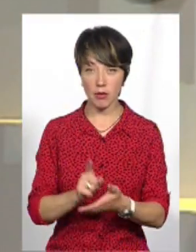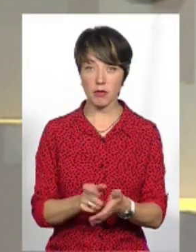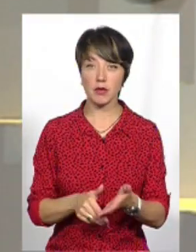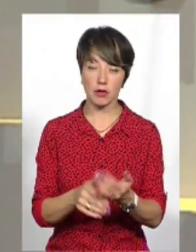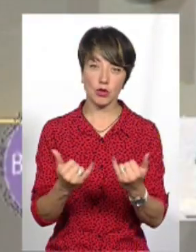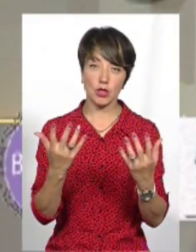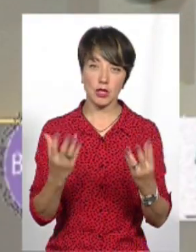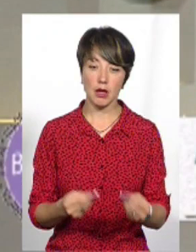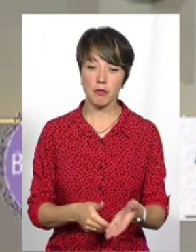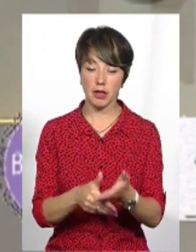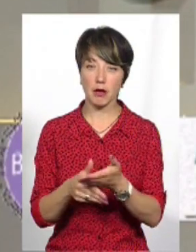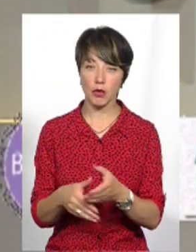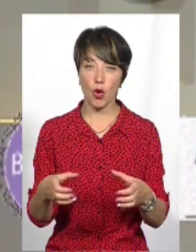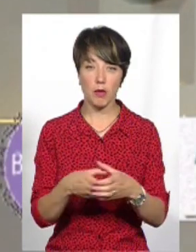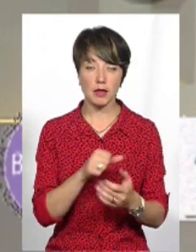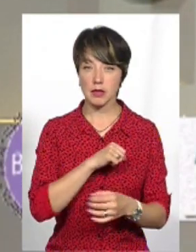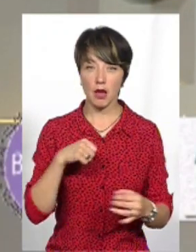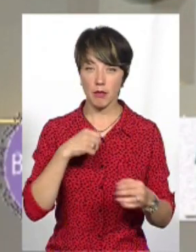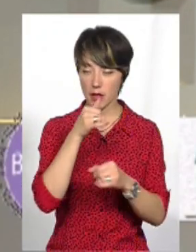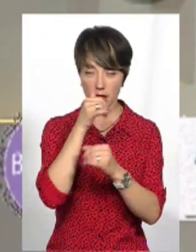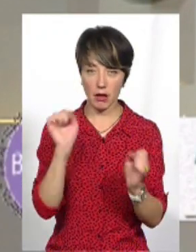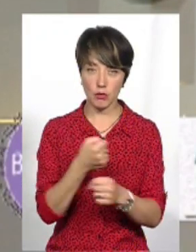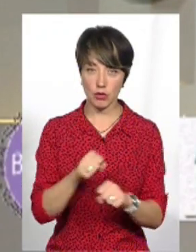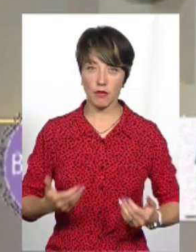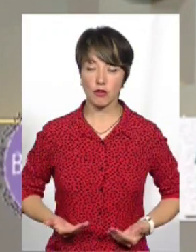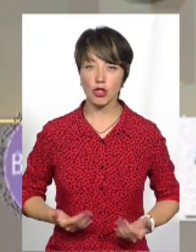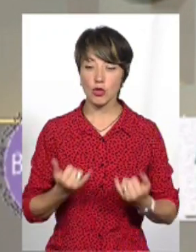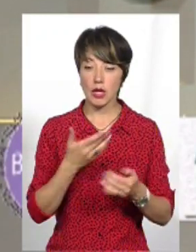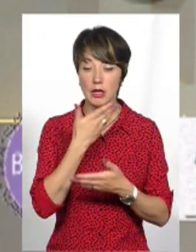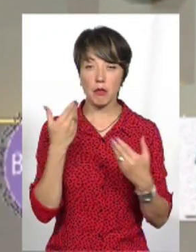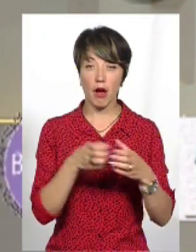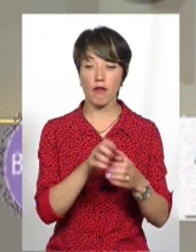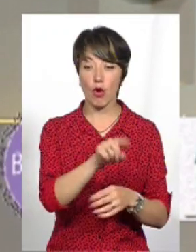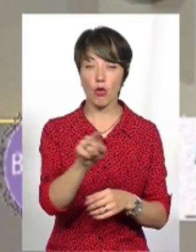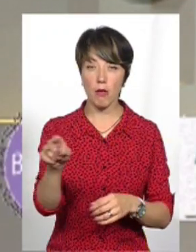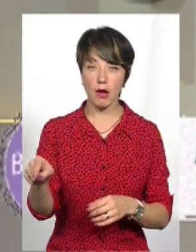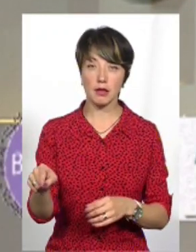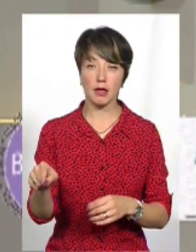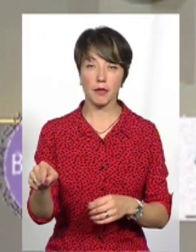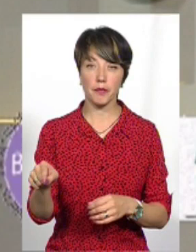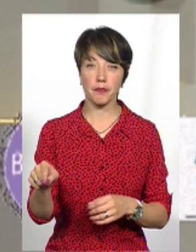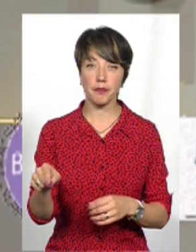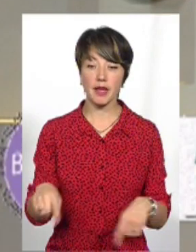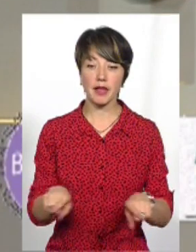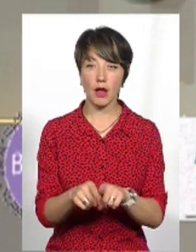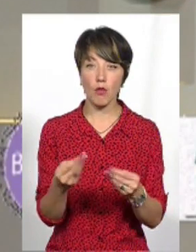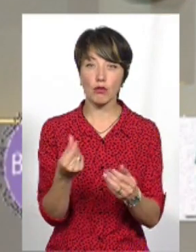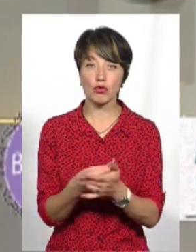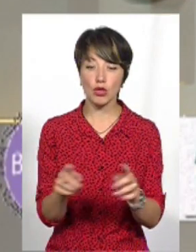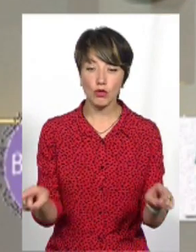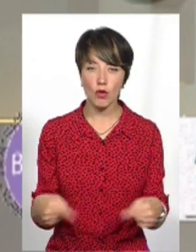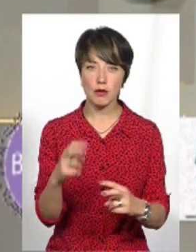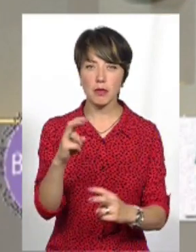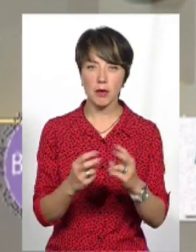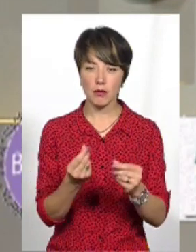має підтримувати громади, громади самі не зможуть. Сьогодні немає в громадах, скажімо, таких